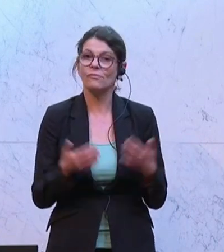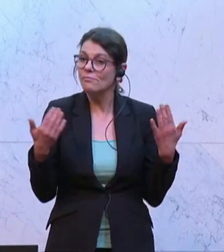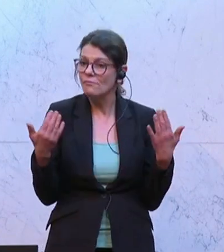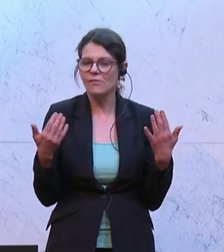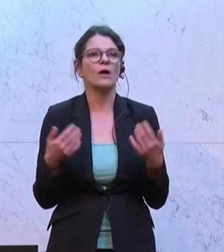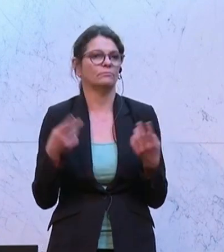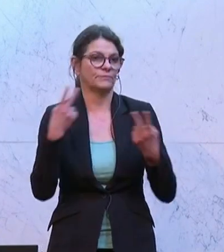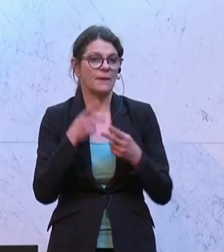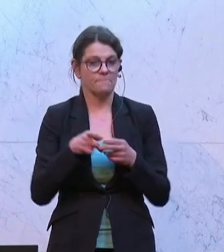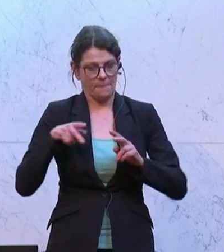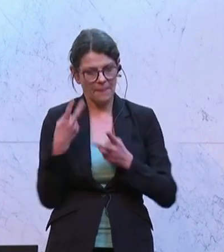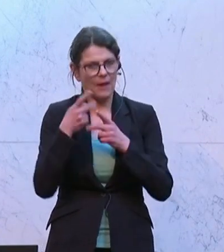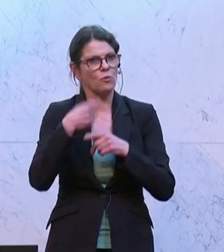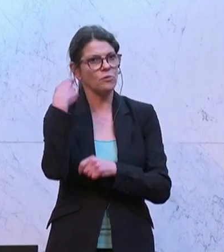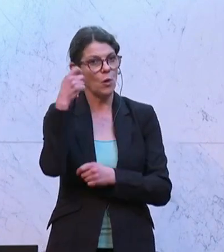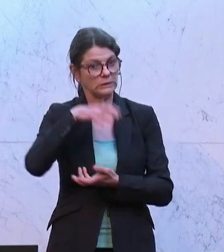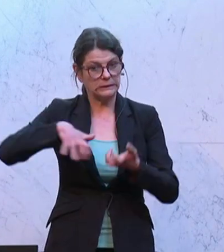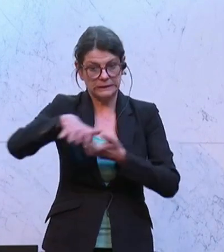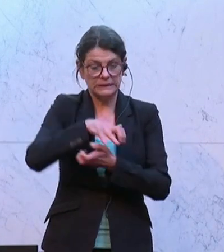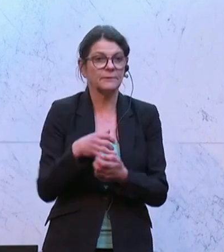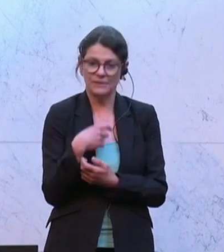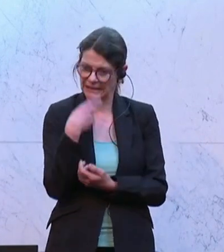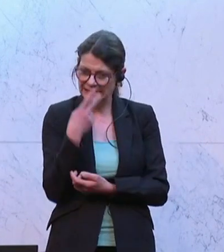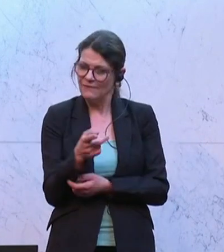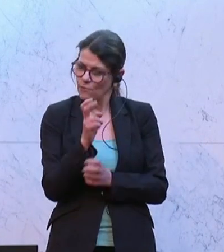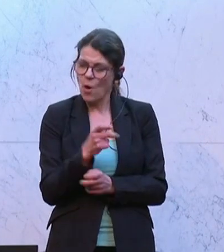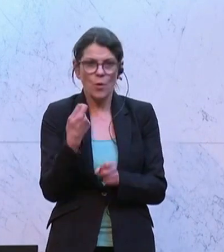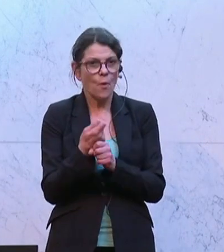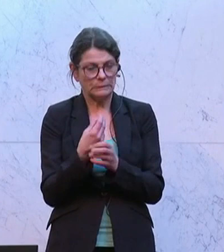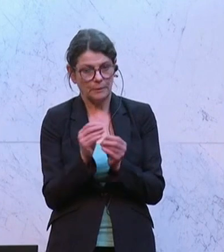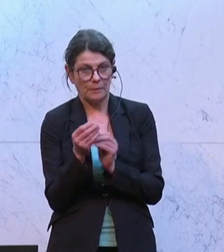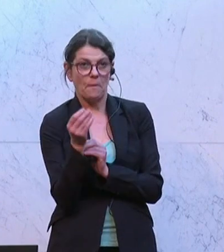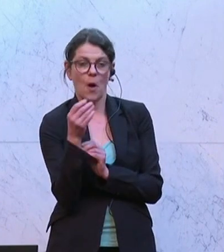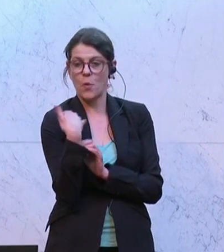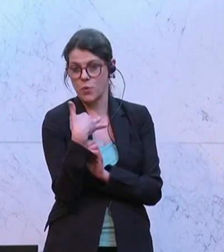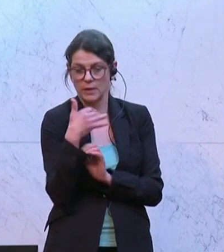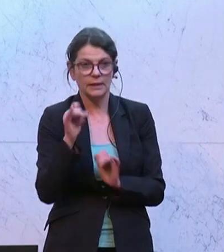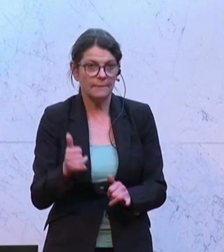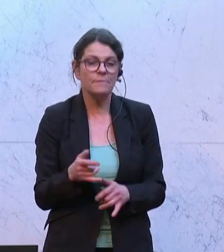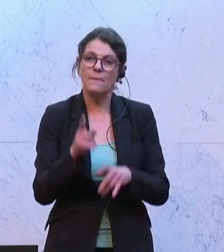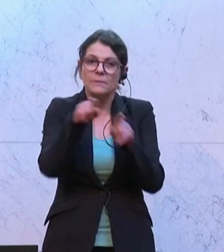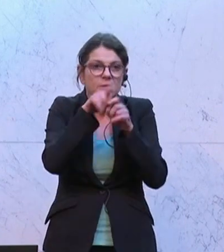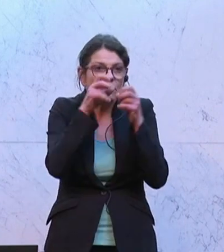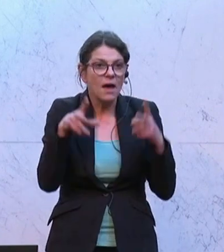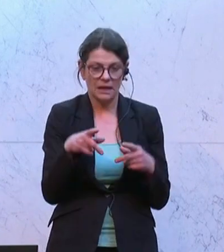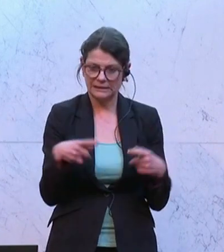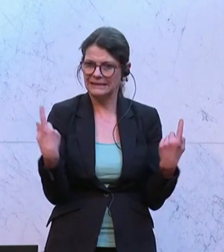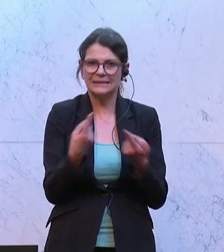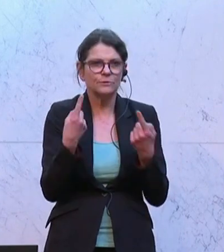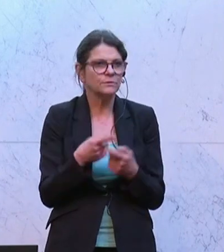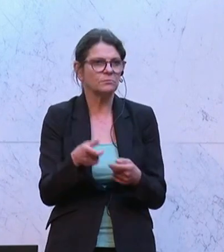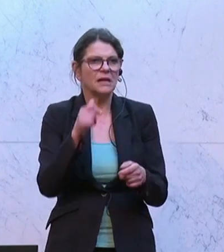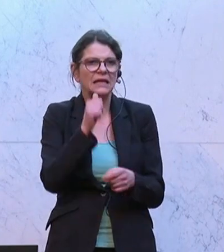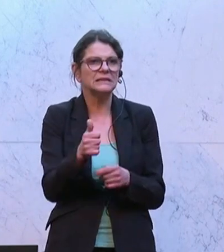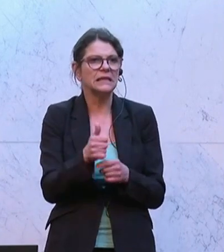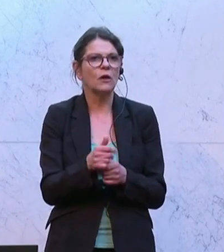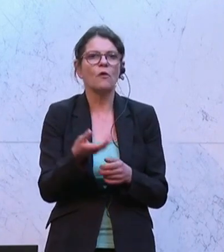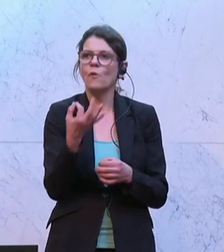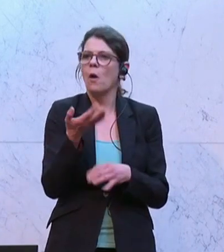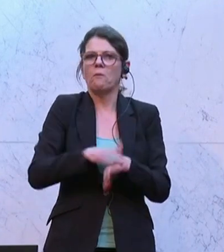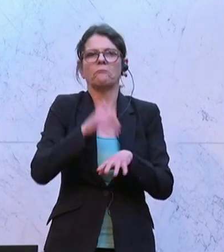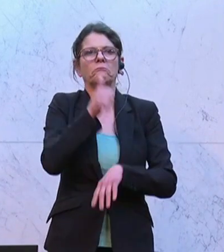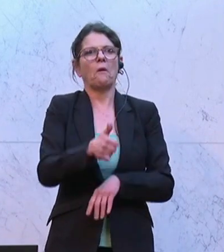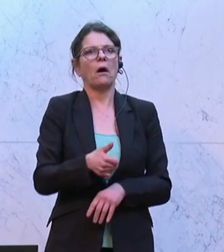Auch wenn die Energie- und Teuerungskrise den Anstieg bei den Wohnkosten zuletzt verschärft hat, ist eines klar: Diese Situation ist nicht über Nacht